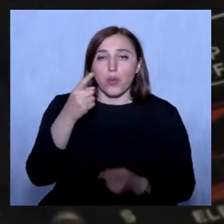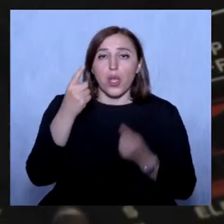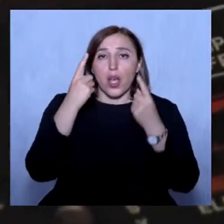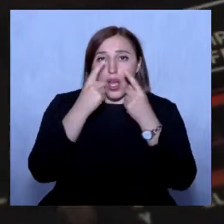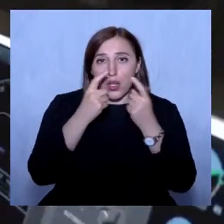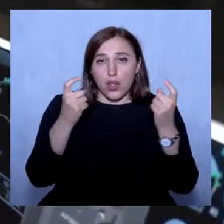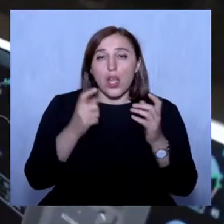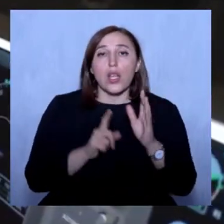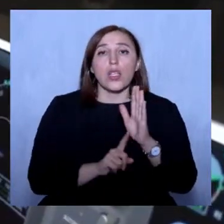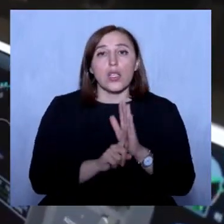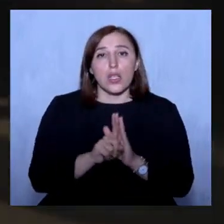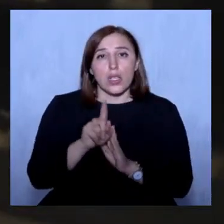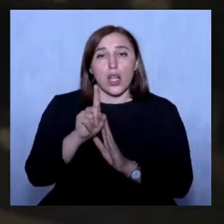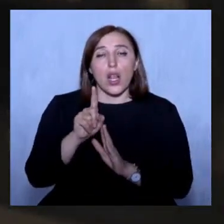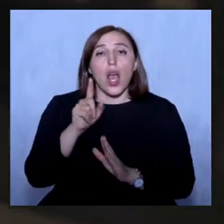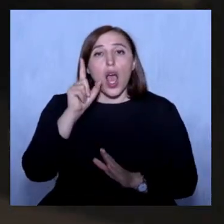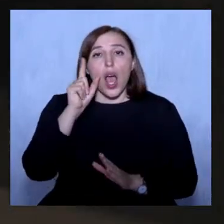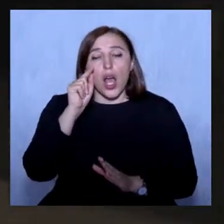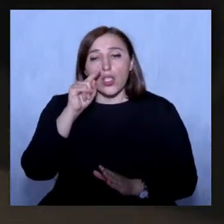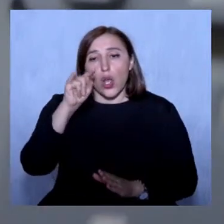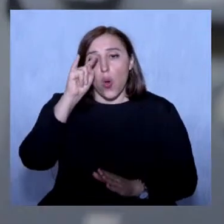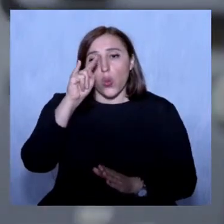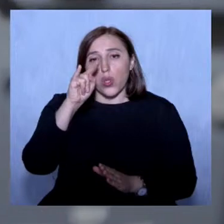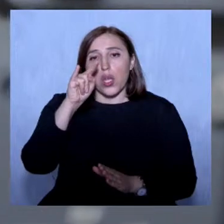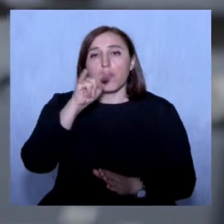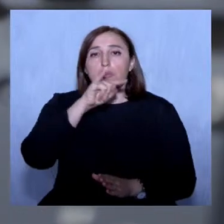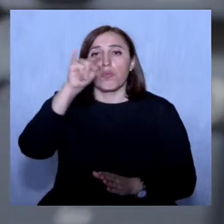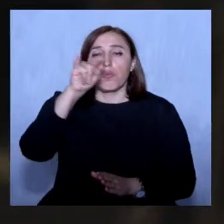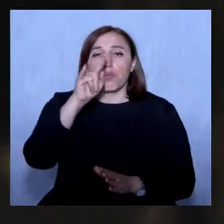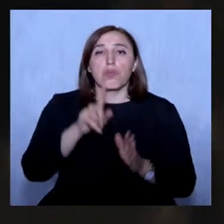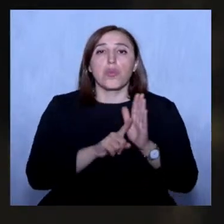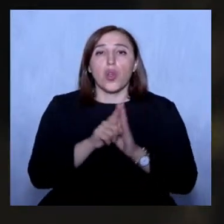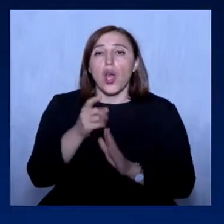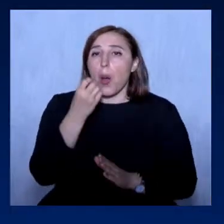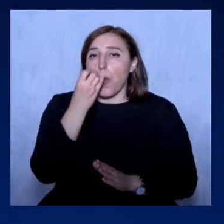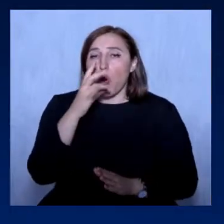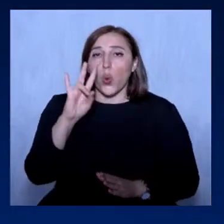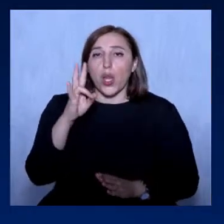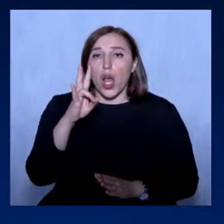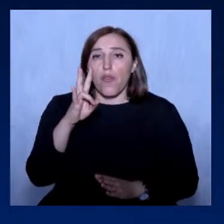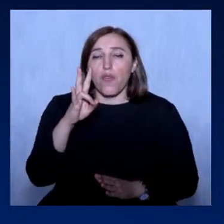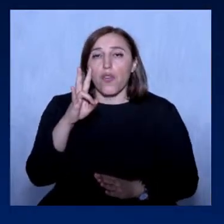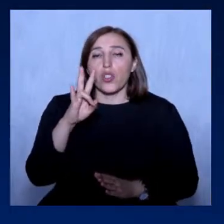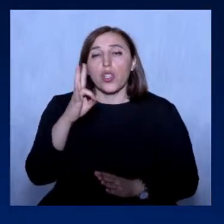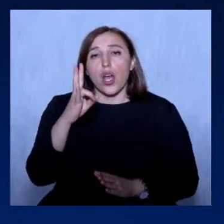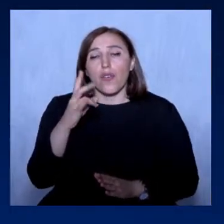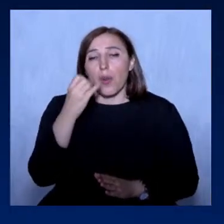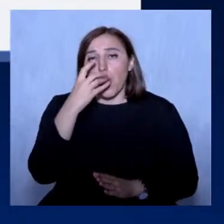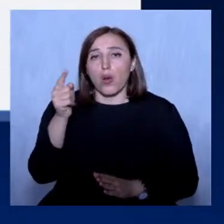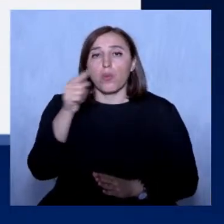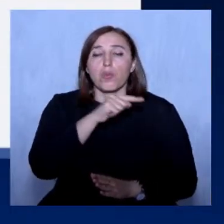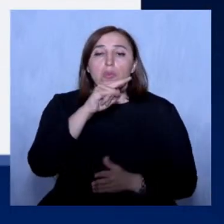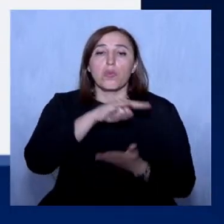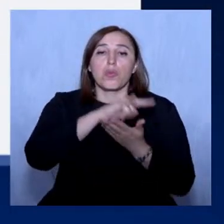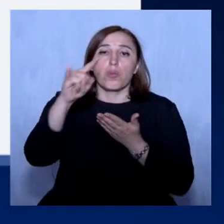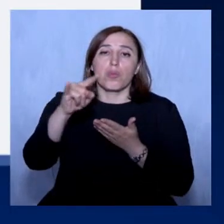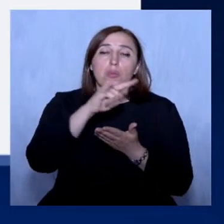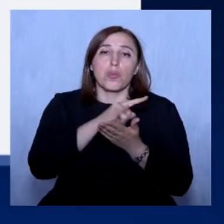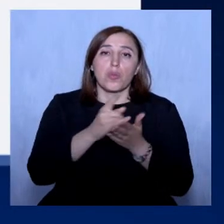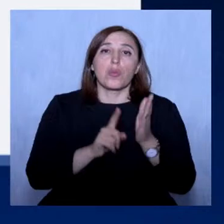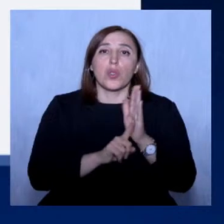հայտարարել, որ սկսել է ոգտագործել Հայաստանի ոթային տարացքը բակու նախիջևան բակու ներկինչ վերտներն իրականացնելու համար։